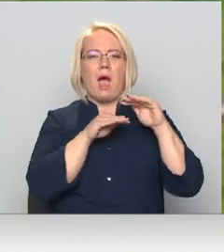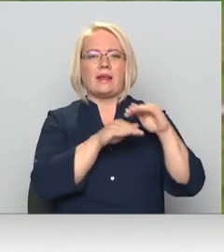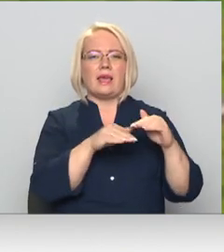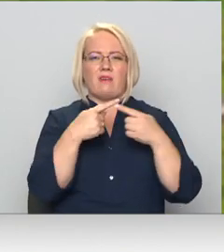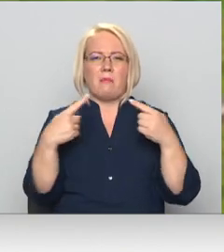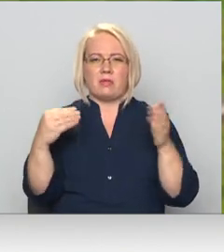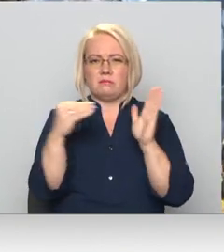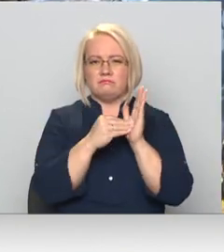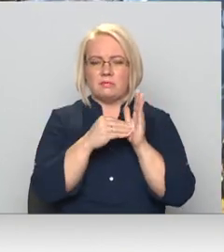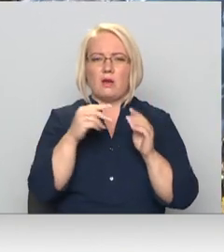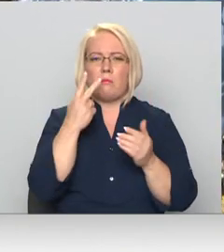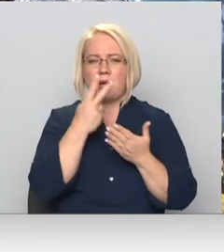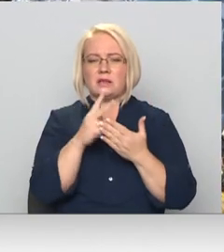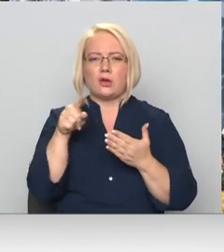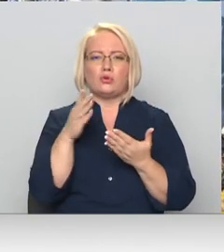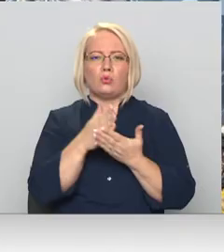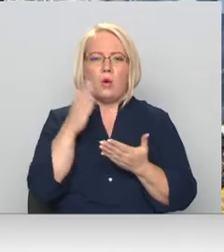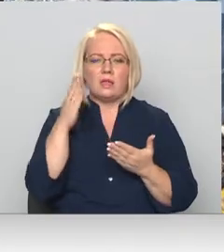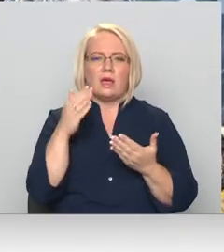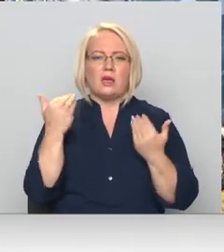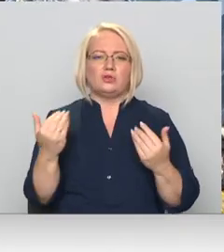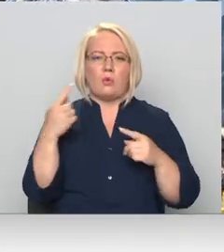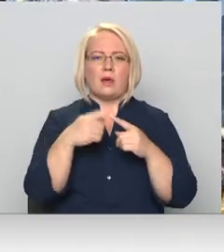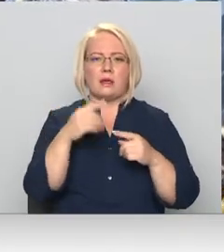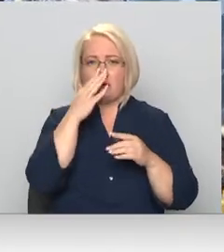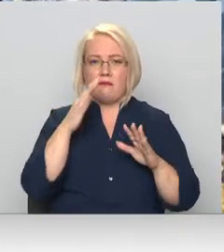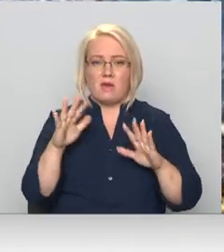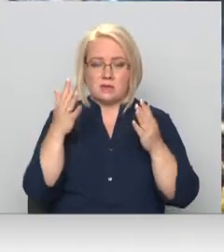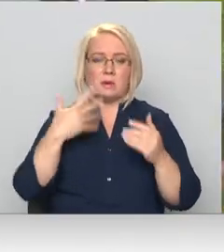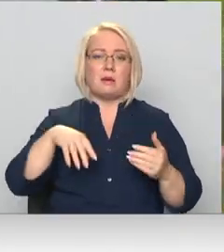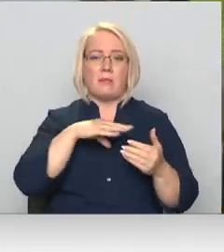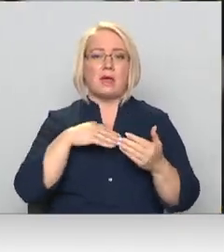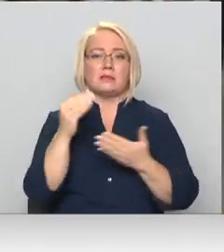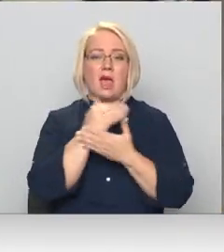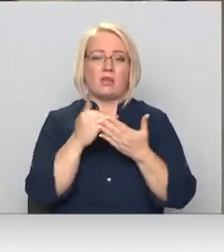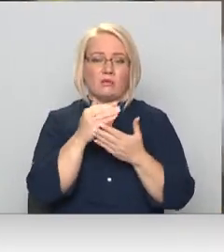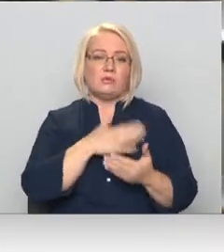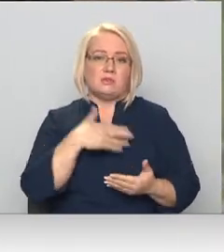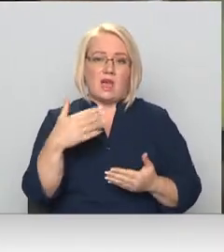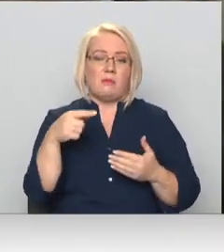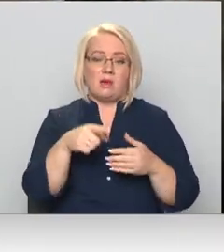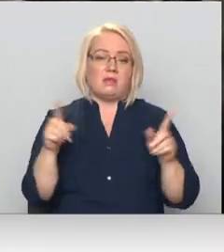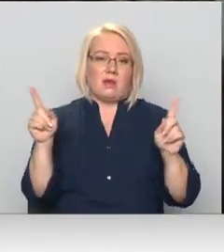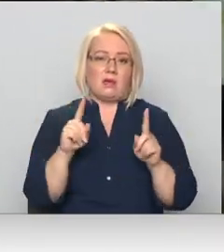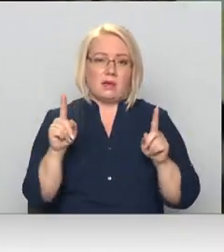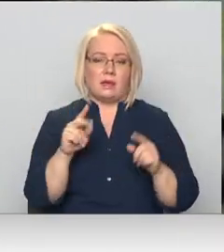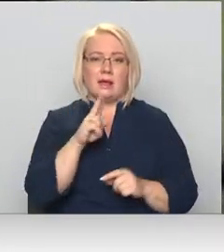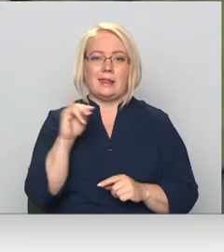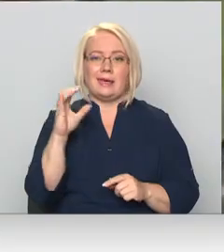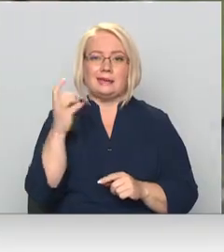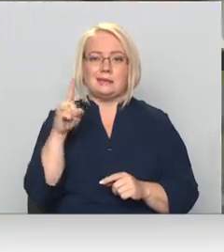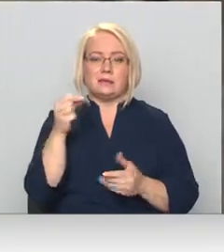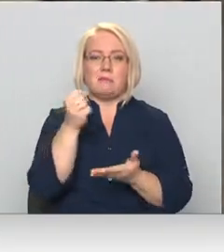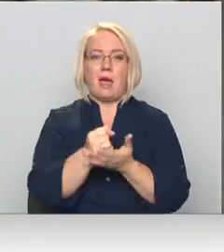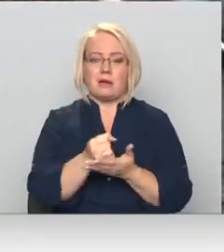īsti noticies ir. Ja? Nu šodien mums to kaut kā bija neveiksmīgi, bet mēs atkārtosim. Jā, tas ir sāpīgi, bet tā viņš ir, tā viņš ir. Nīcas pagastā jau